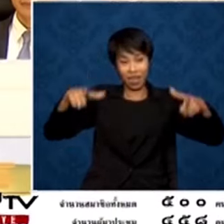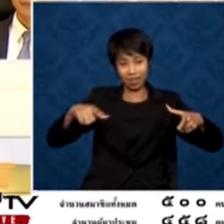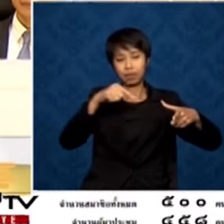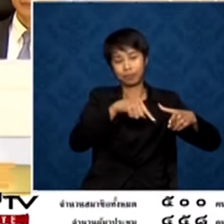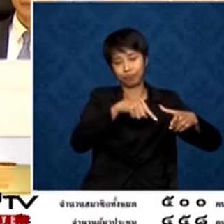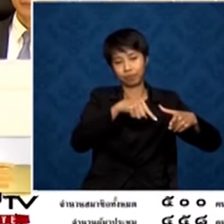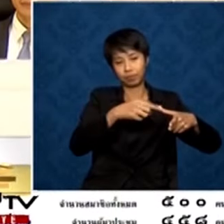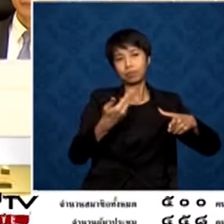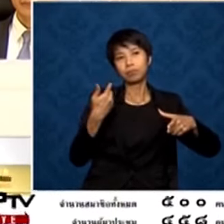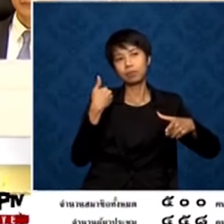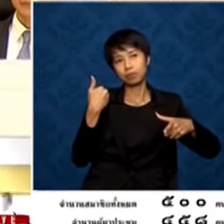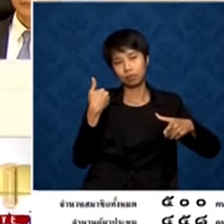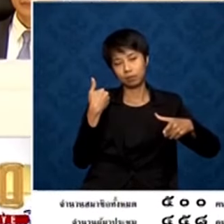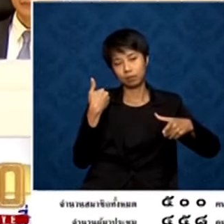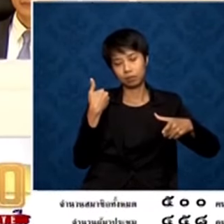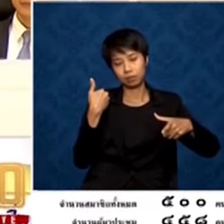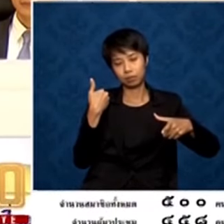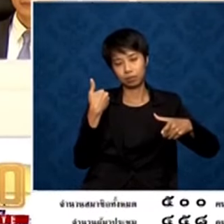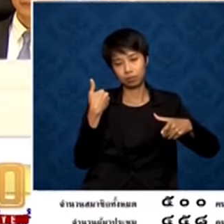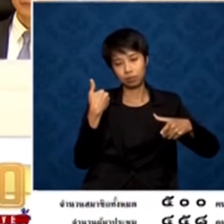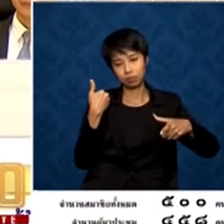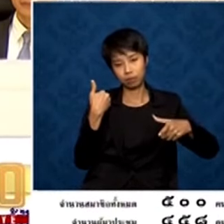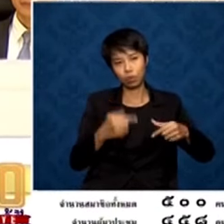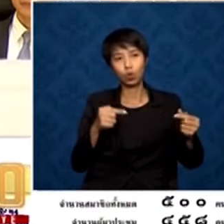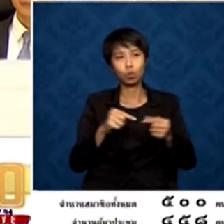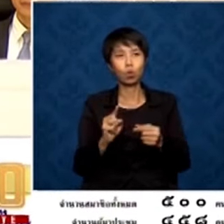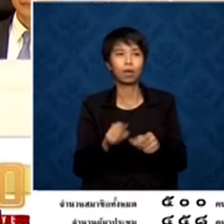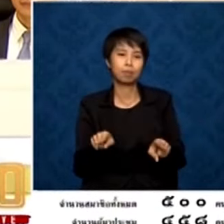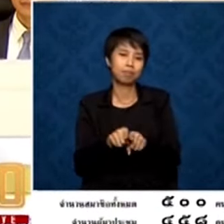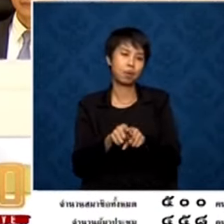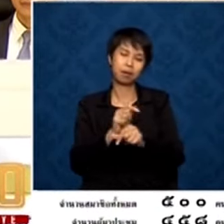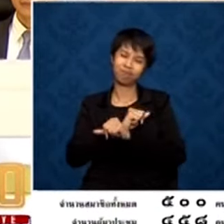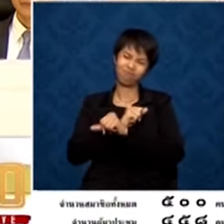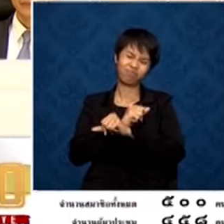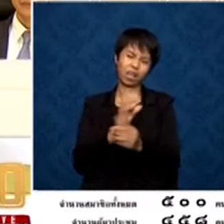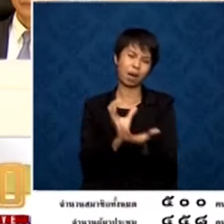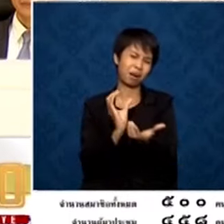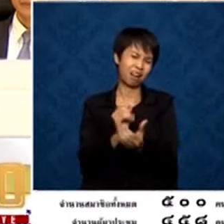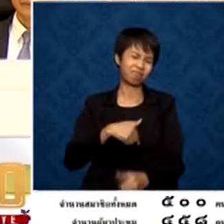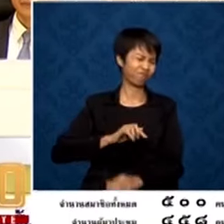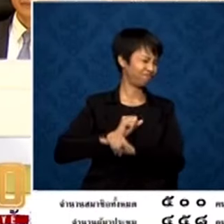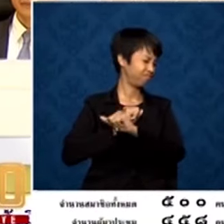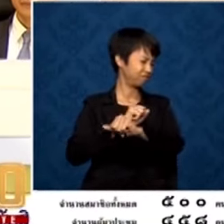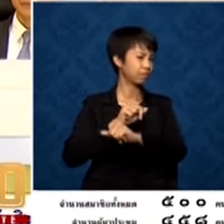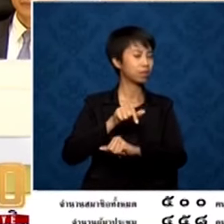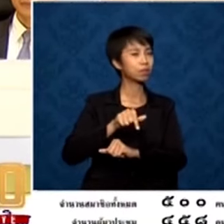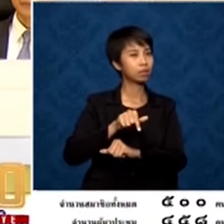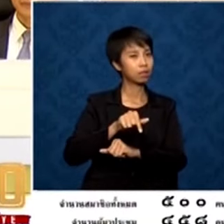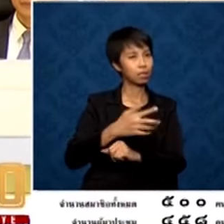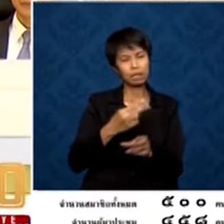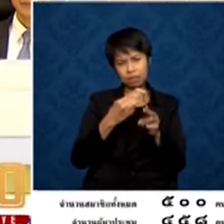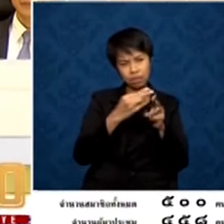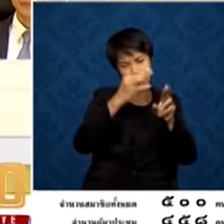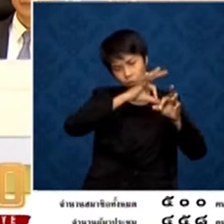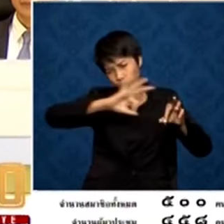ทุนต่อจุดต่อจุดต่อจุดไม่ต่ำกว่า100,000ล้านบาทแล้วถ้ามี 5ภูมิภาค 5จุดอ่ะอืมอ่ะก็